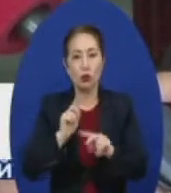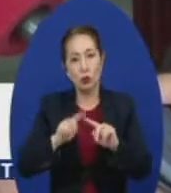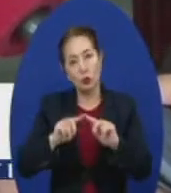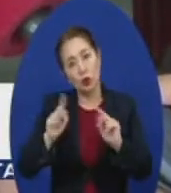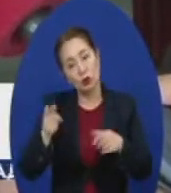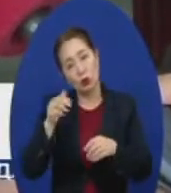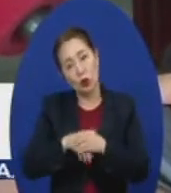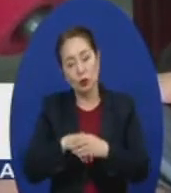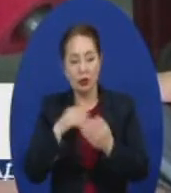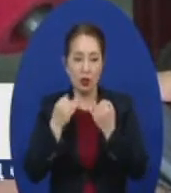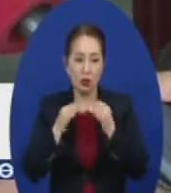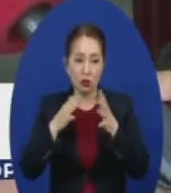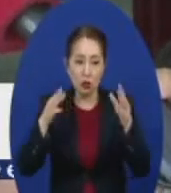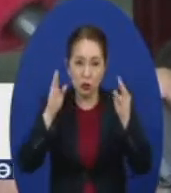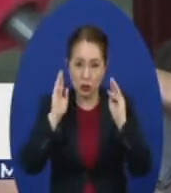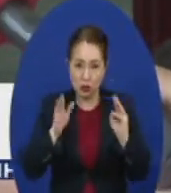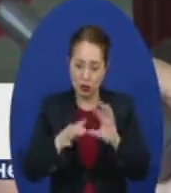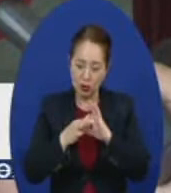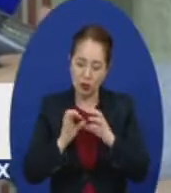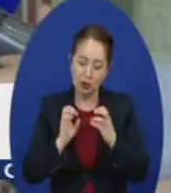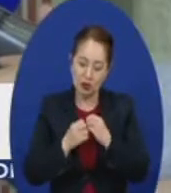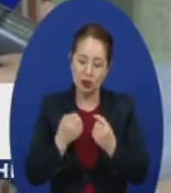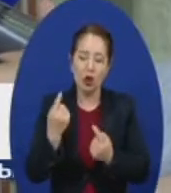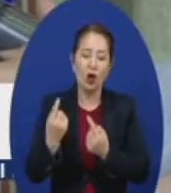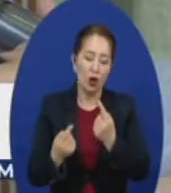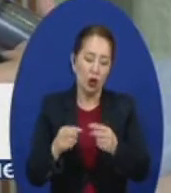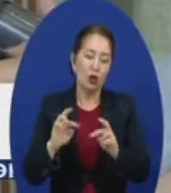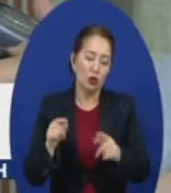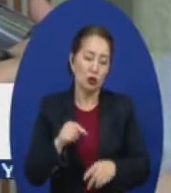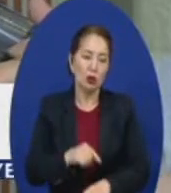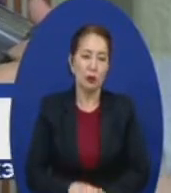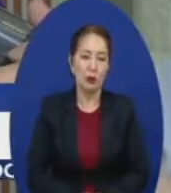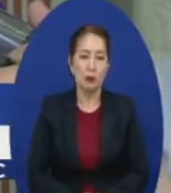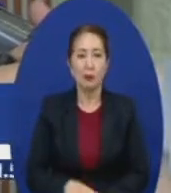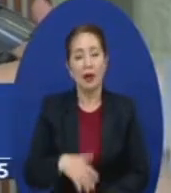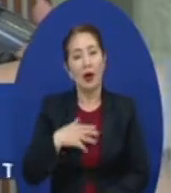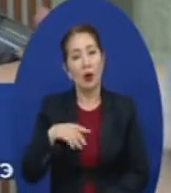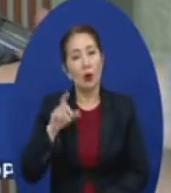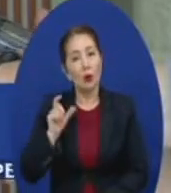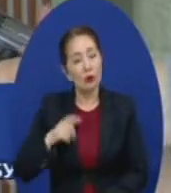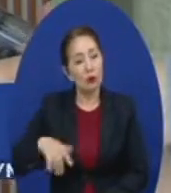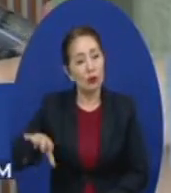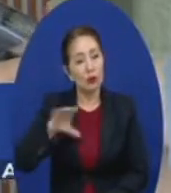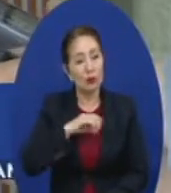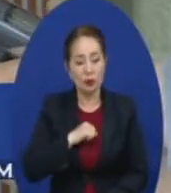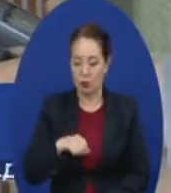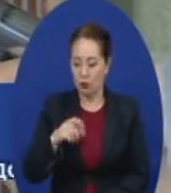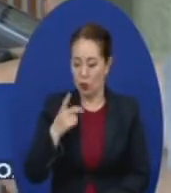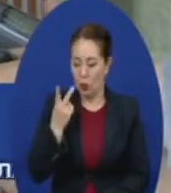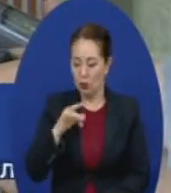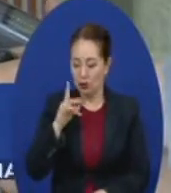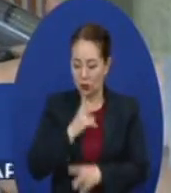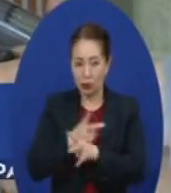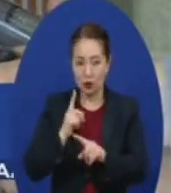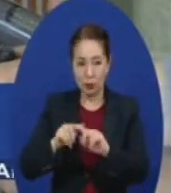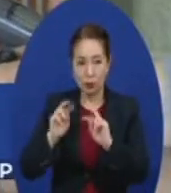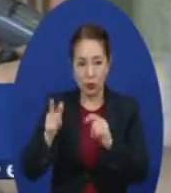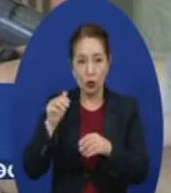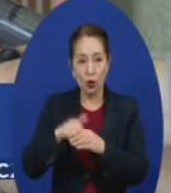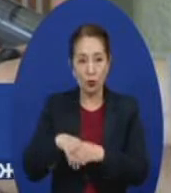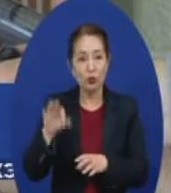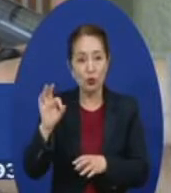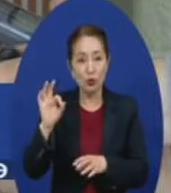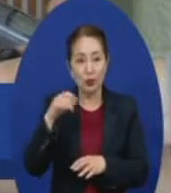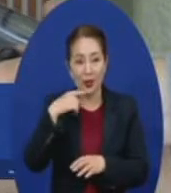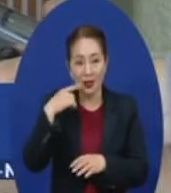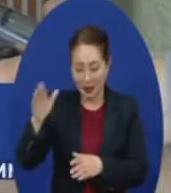өөрчлөлт оруулаад явуу гэсэн юм том шийдлийн хүрээнд хийх гэж байгаа өөрчлөлт юм байна. За ард түмэн хэрвээ үндсэн хуульд нэмэлт өөрчлөлт оруулах нь зүй те гэдэг